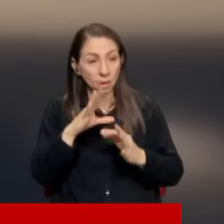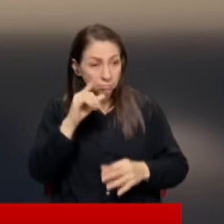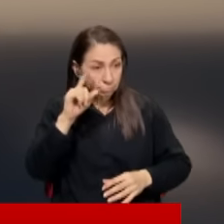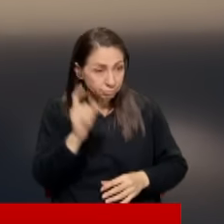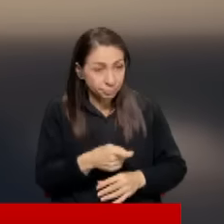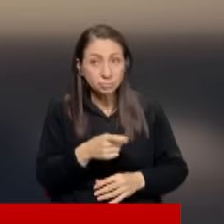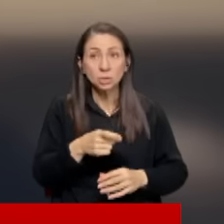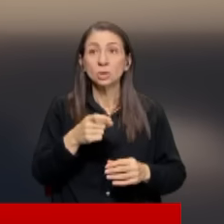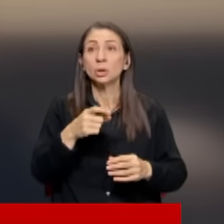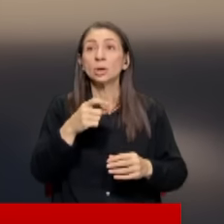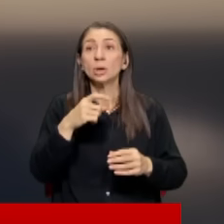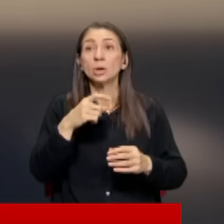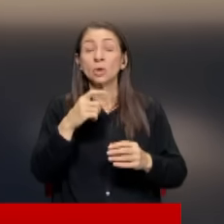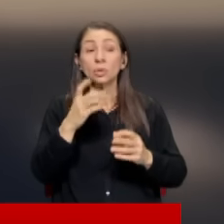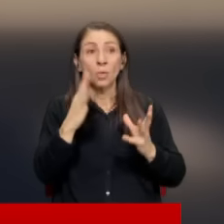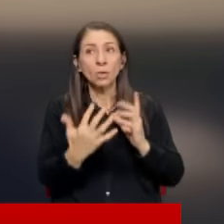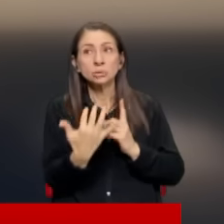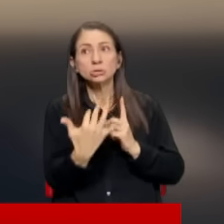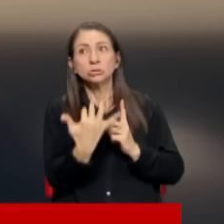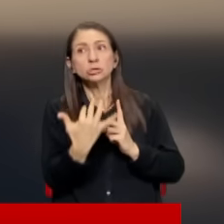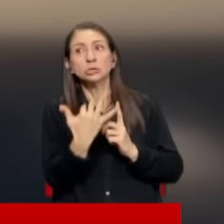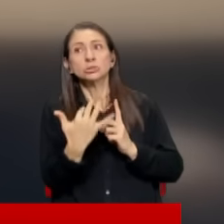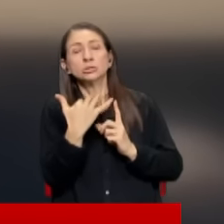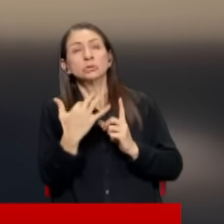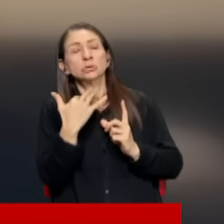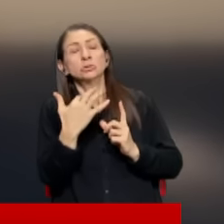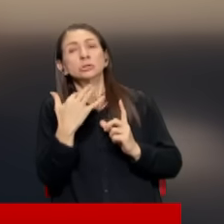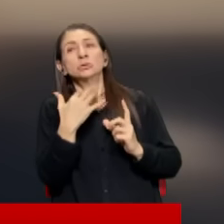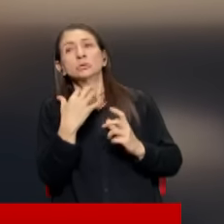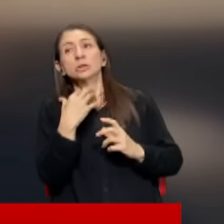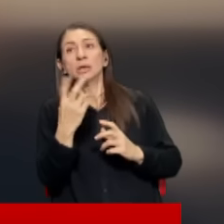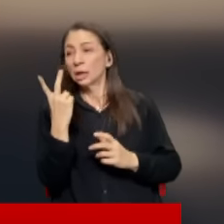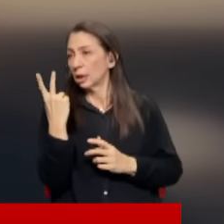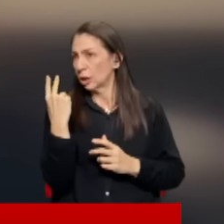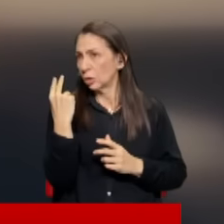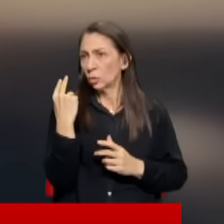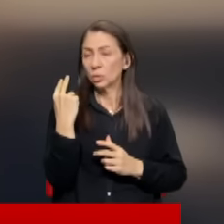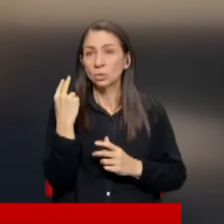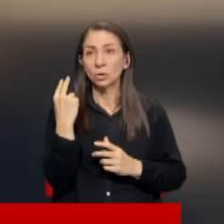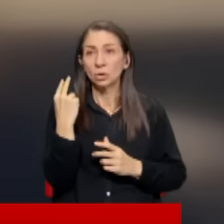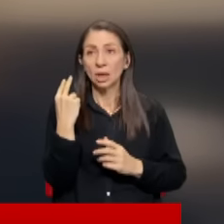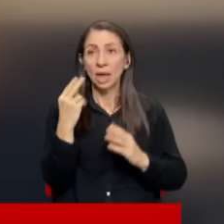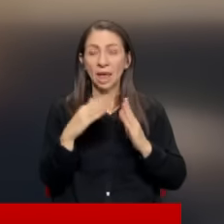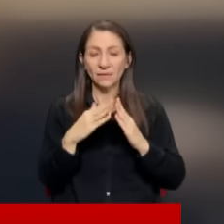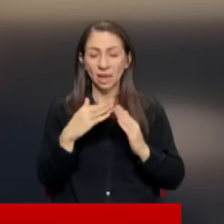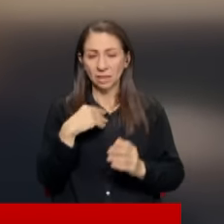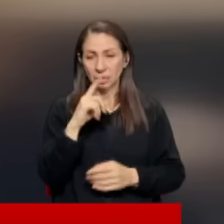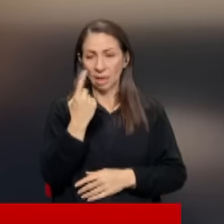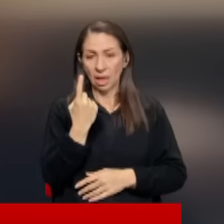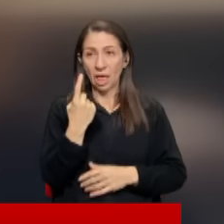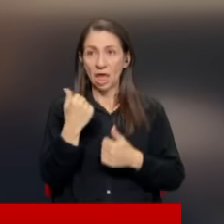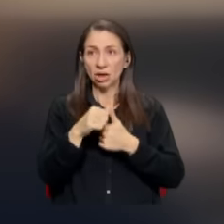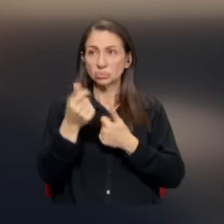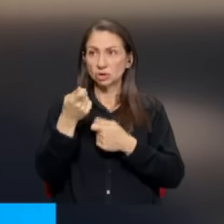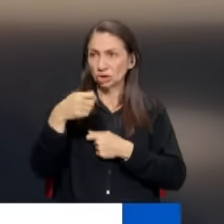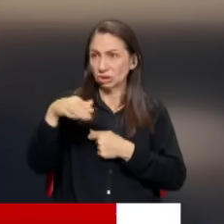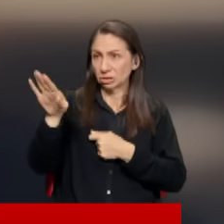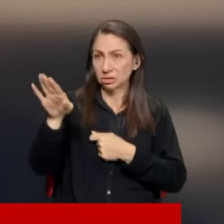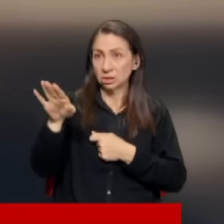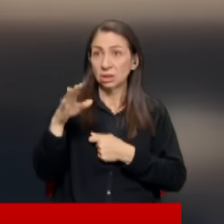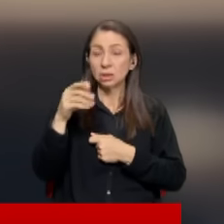çıkartarak, dozunu arttırarak üzerime gelmeye başladı. En son 2 gün önce evde ben tekken eşim işe gittikten